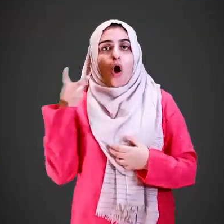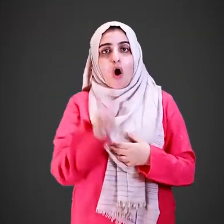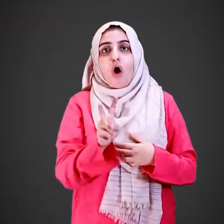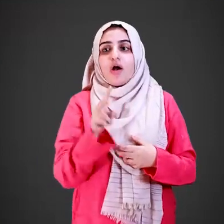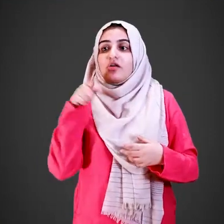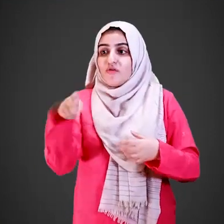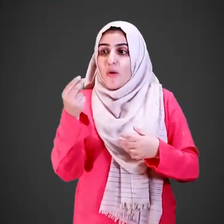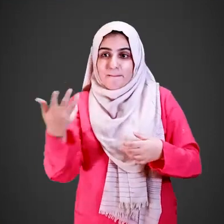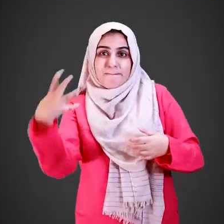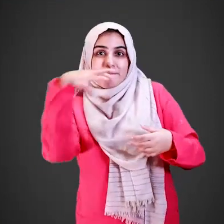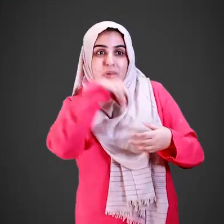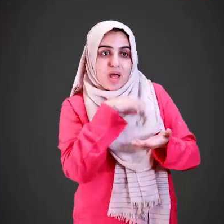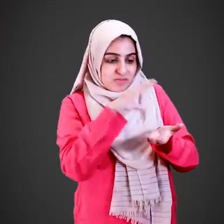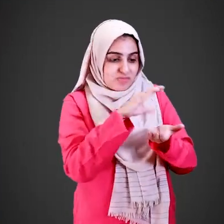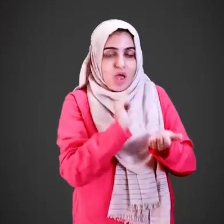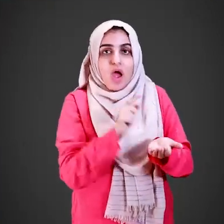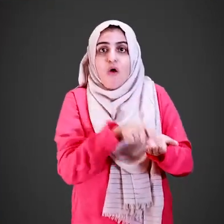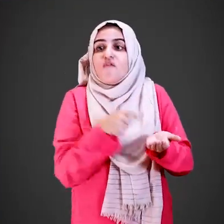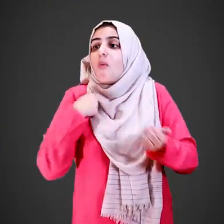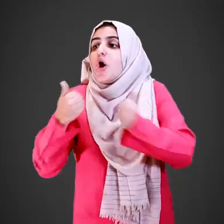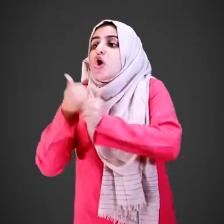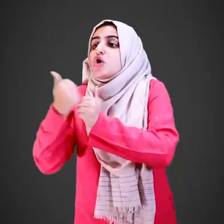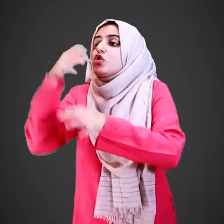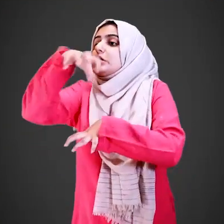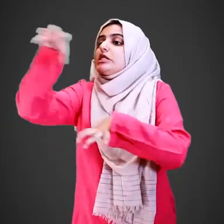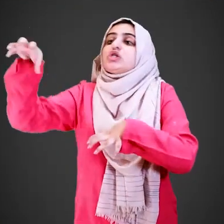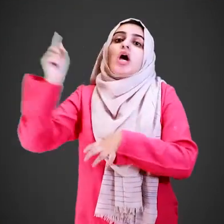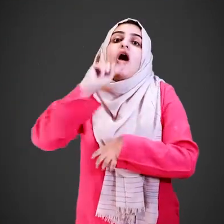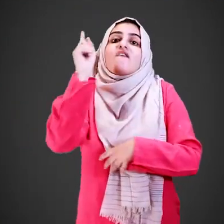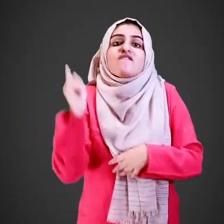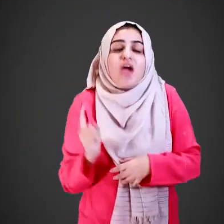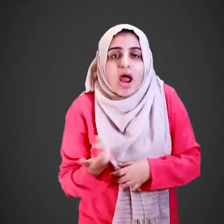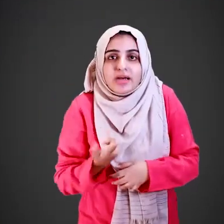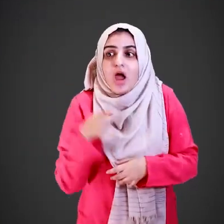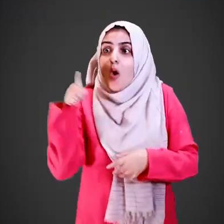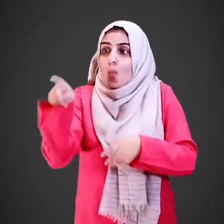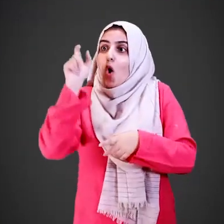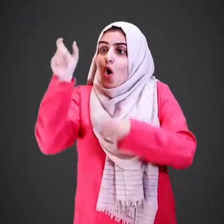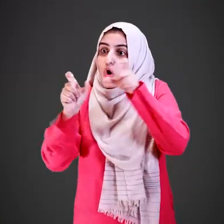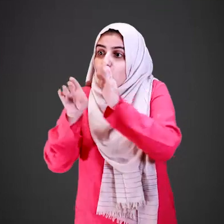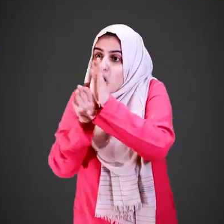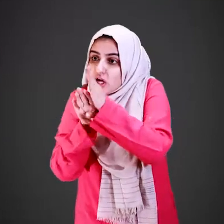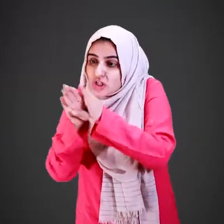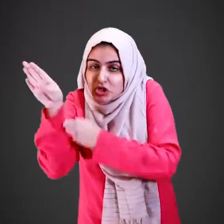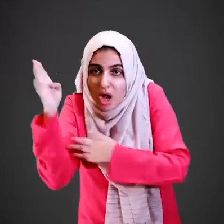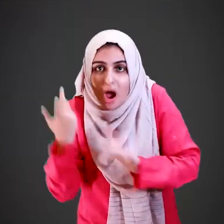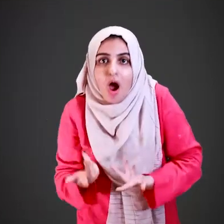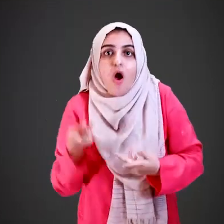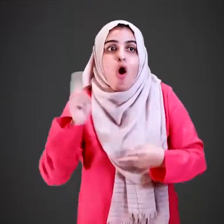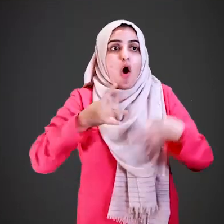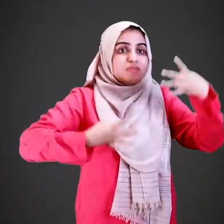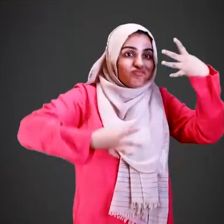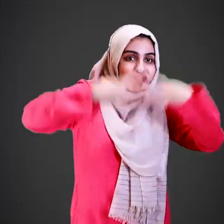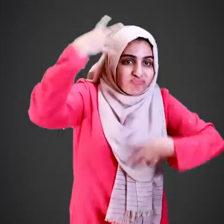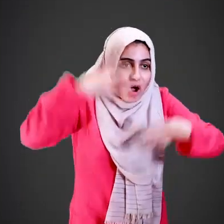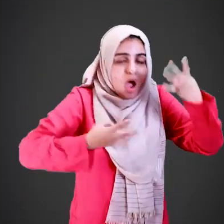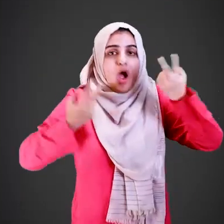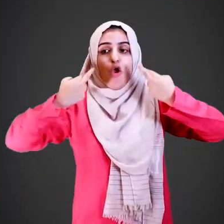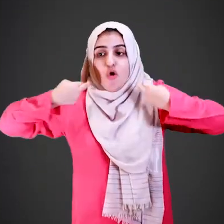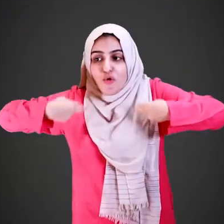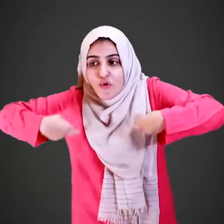कितना खर्च करना है, या बच्चे को आपने बाहर की यूनिवर्सिटी पढ़ने भेजना है या लोकल में। इसी तरह की बहुत सारी आप अंदाजे और एस्टीमेट करते हैं।